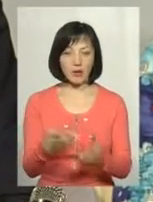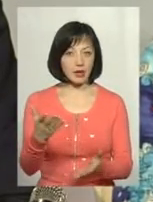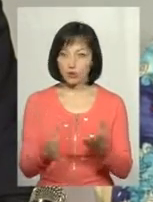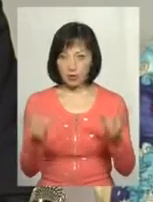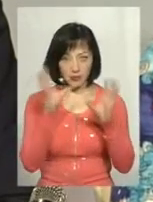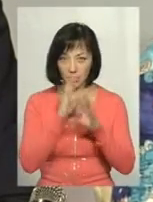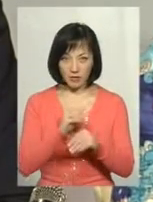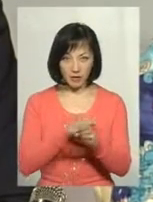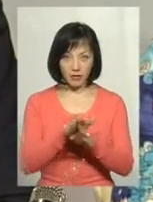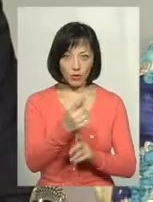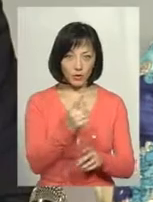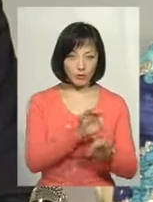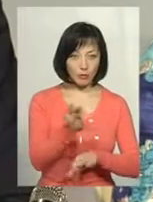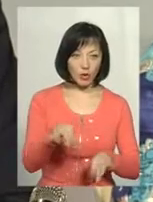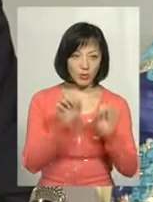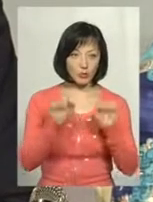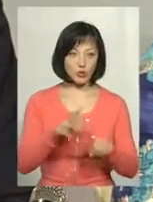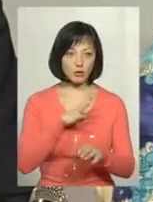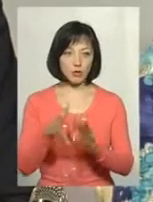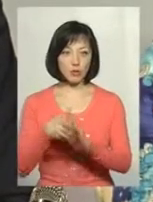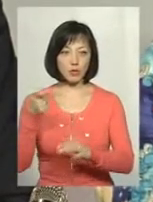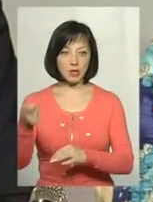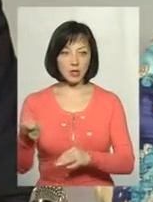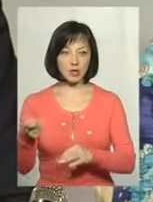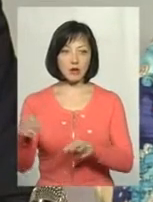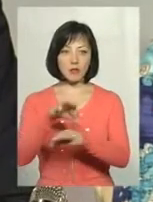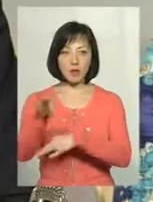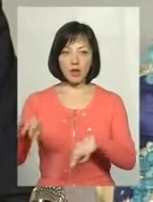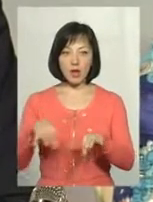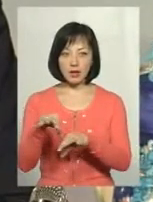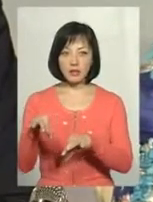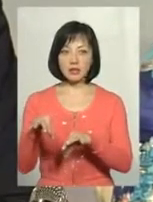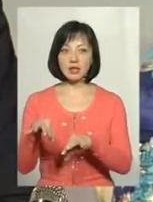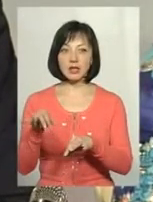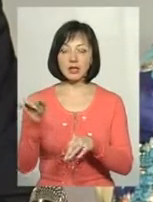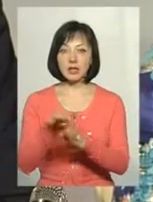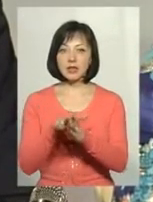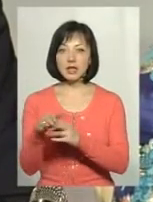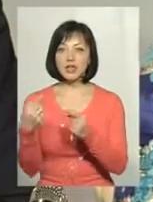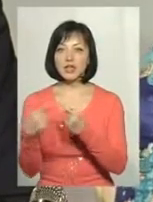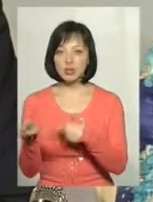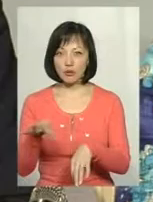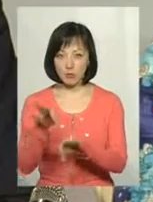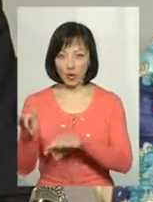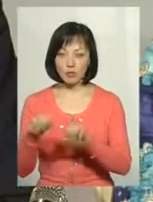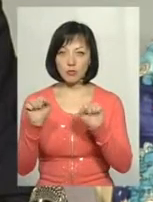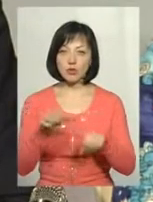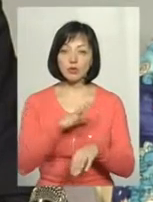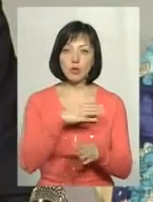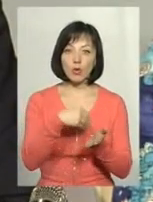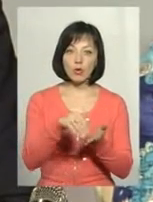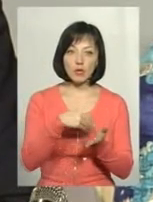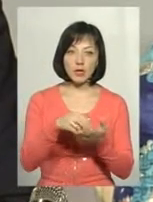вдавалося реалізувати один проект, можна було подати проектну заявку, пройти погодження в Мінрегіоні і реалізувати інший проект. Можна було